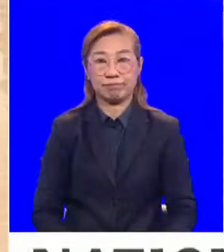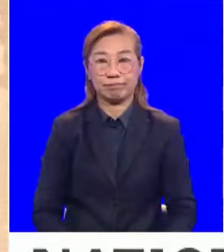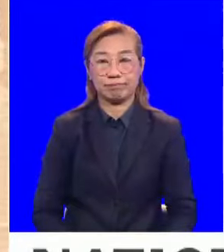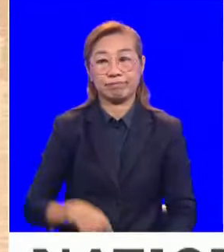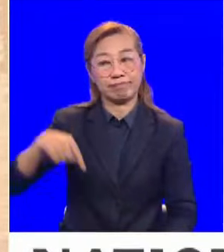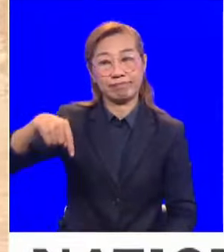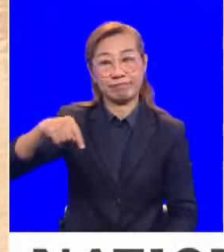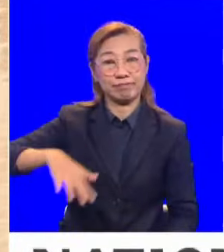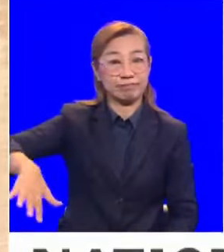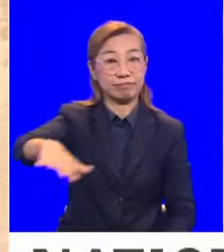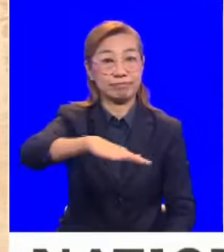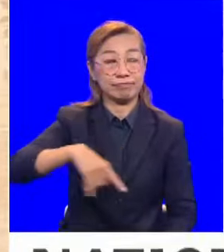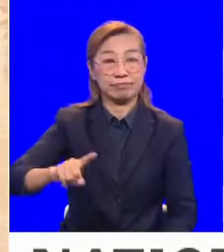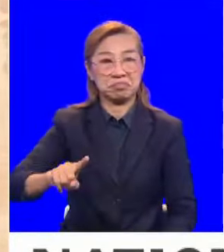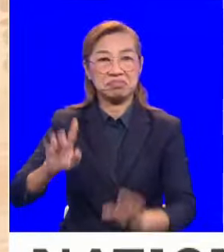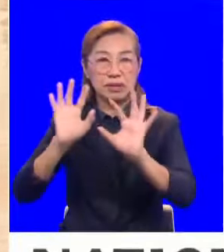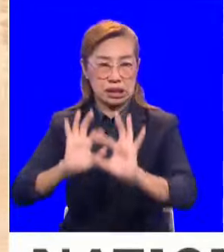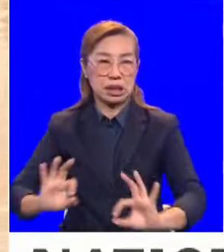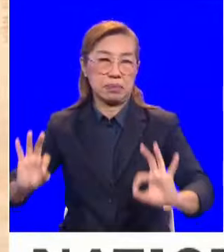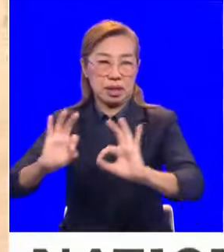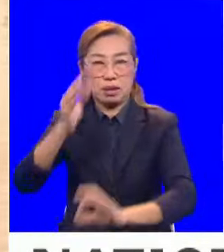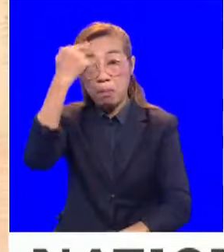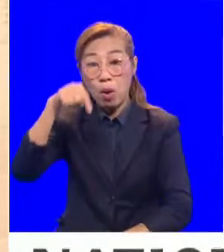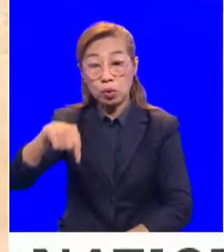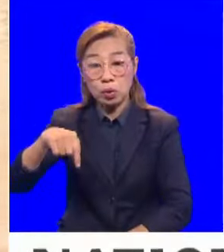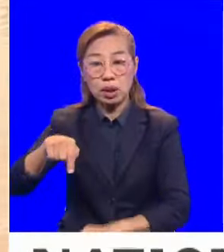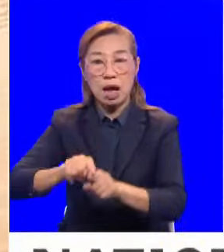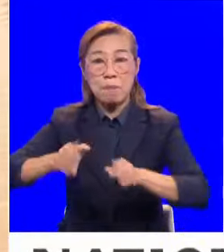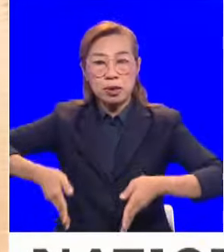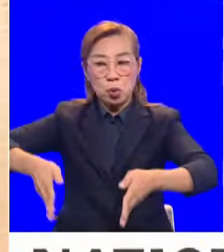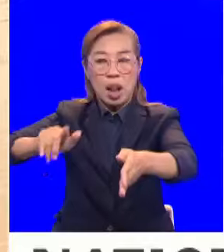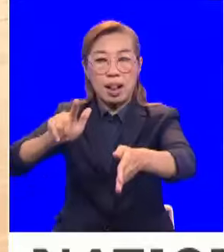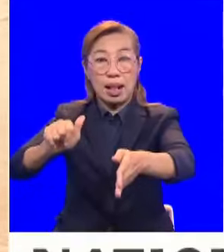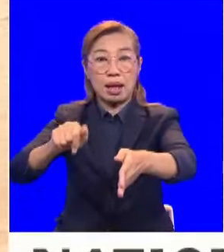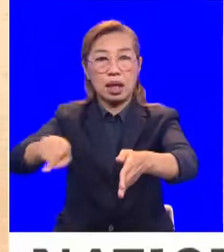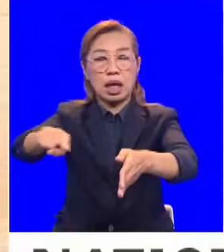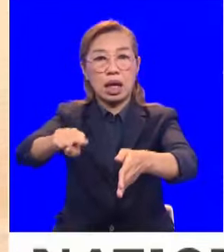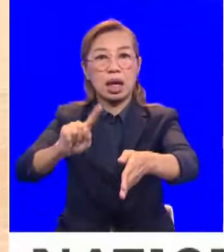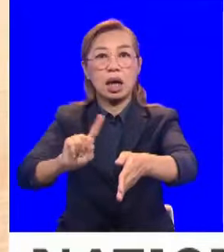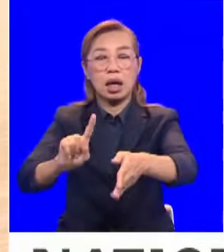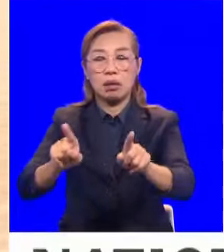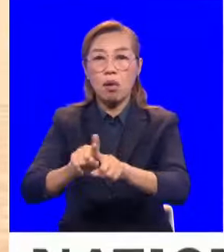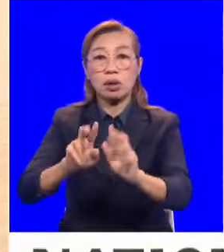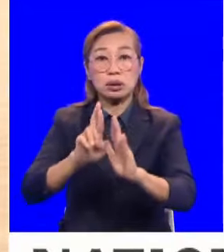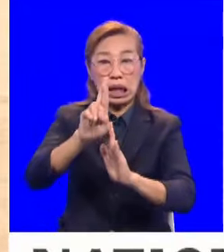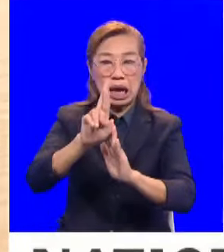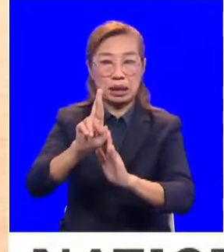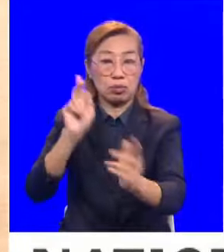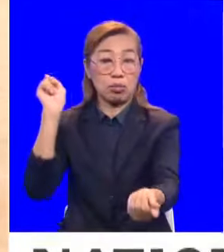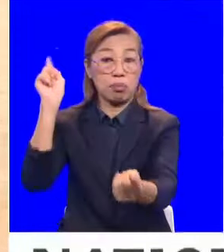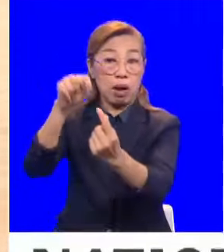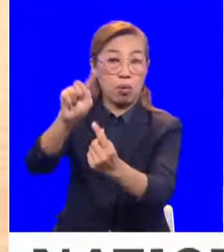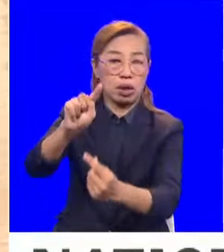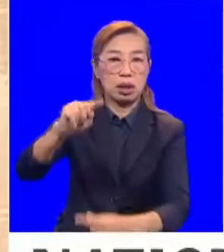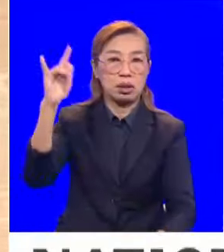ซึ่งบริเวณจุดนี้เนี่ยจะเป็นจุดสำคัญเนื่องจากว่าจะเป็นเส้นทางถนนสายหลักหรือว่าฝั่งบายพาสตะวันออกนะคะที่จะมุ่งหน้าเข้าไปยังสน